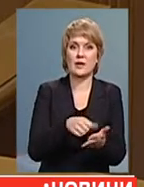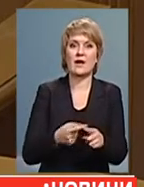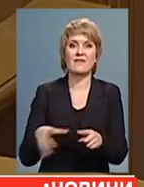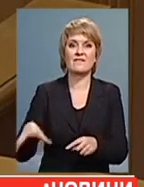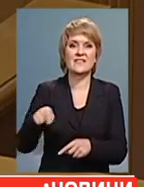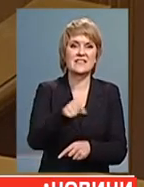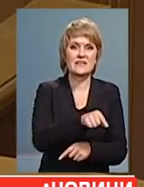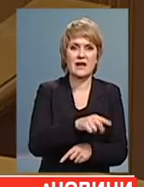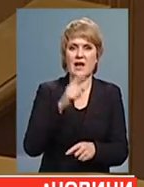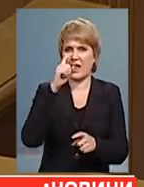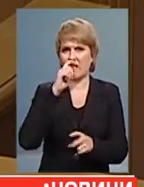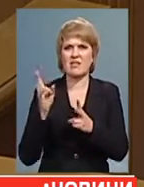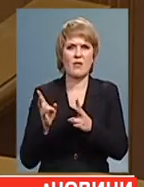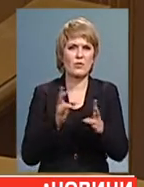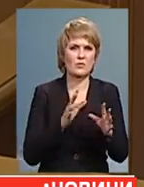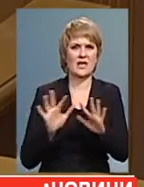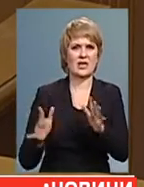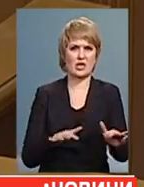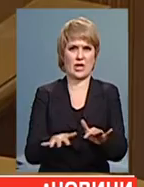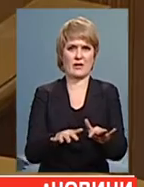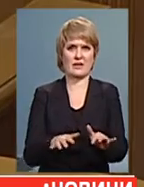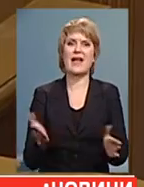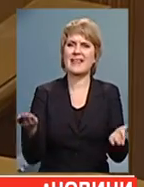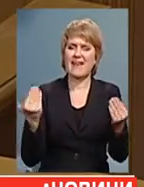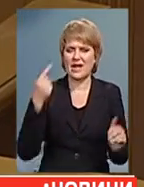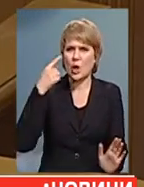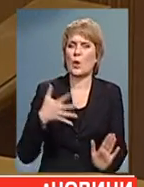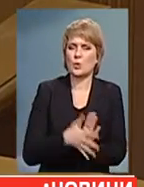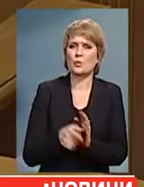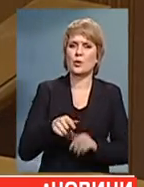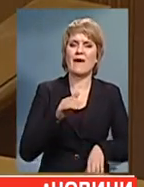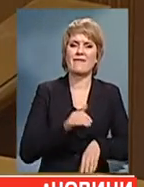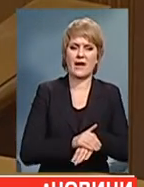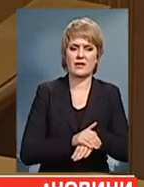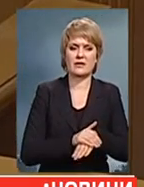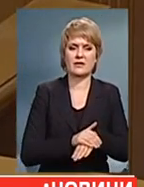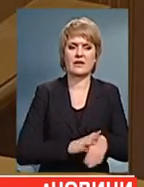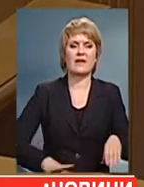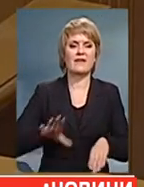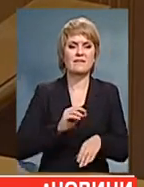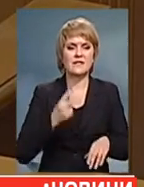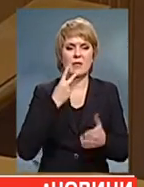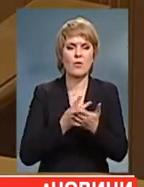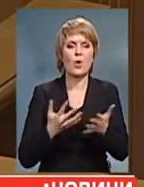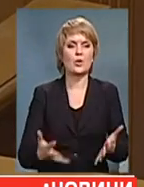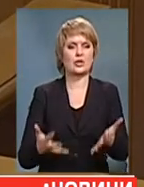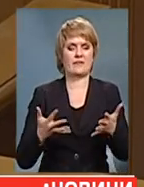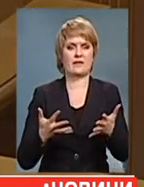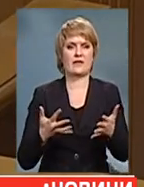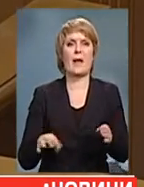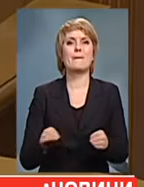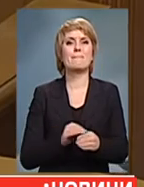всіх нехороших речах. Давайте розуміти той факт абсолютно усім очевидний, що